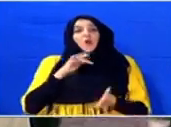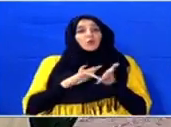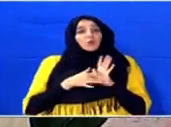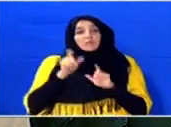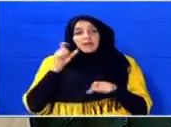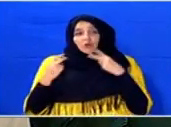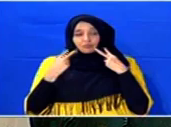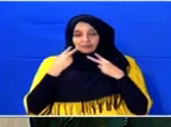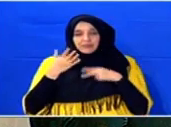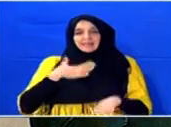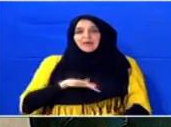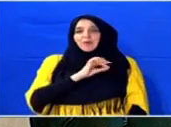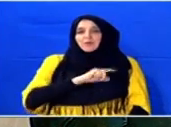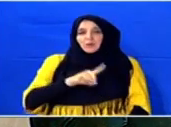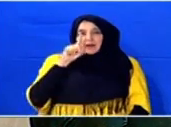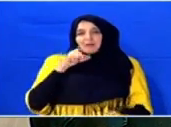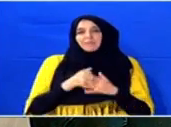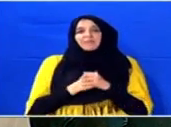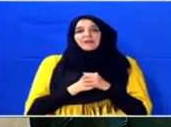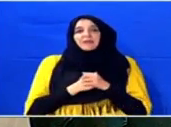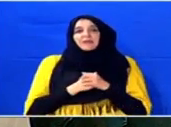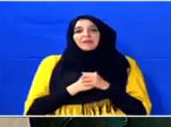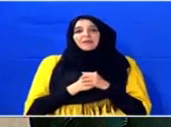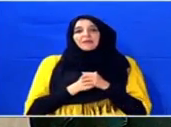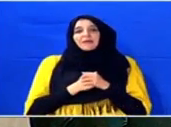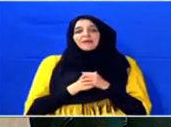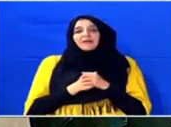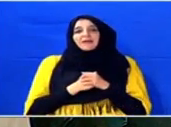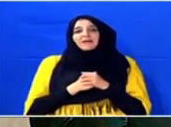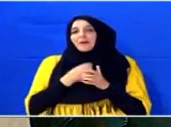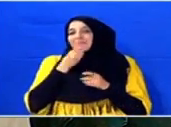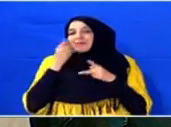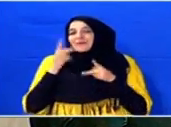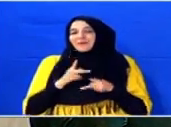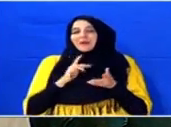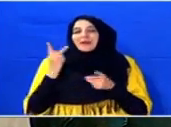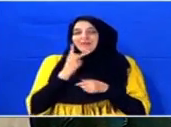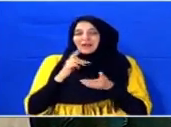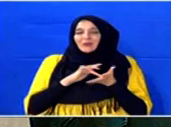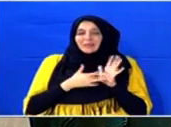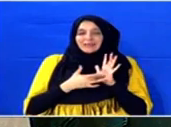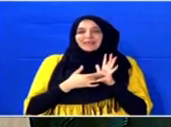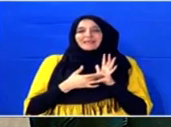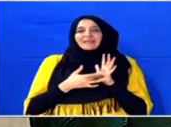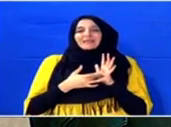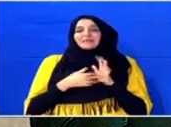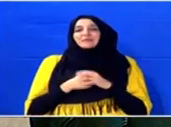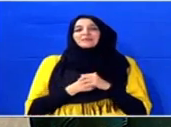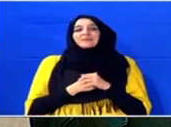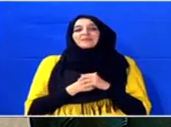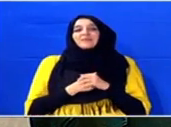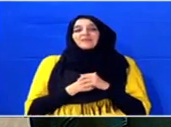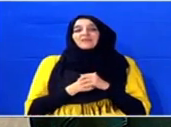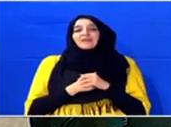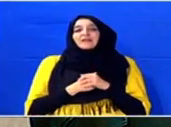السلام عليكم ورحمه الله مرحبا بسم الله والصلح خير حكما